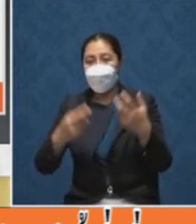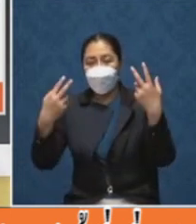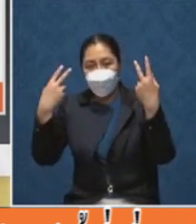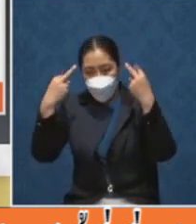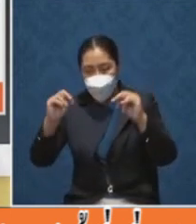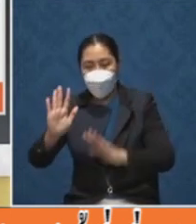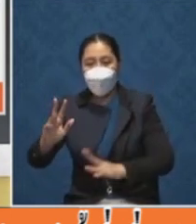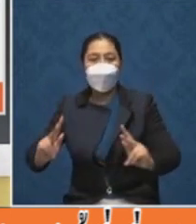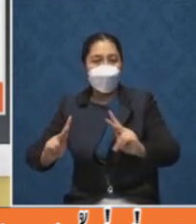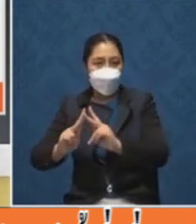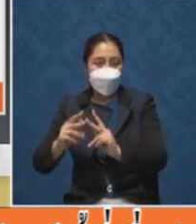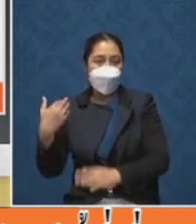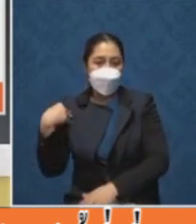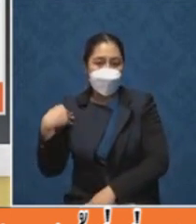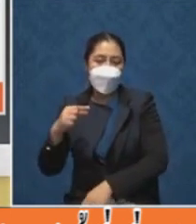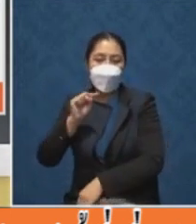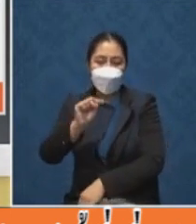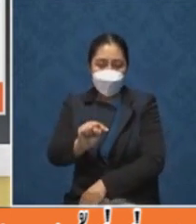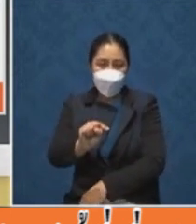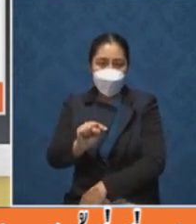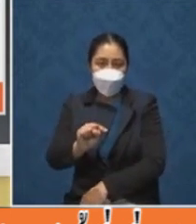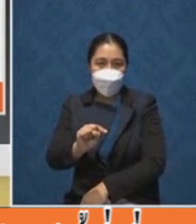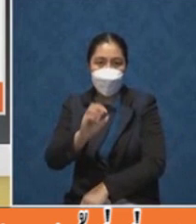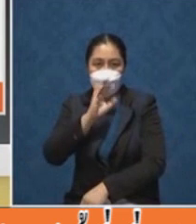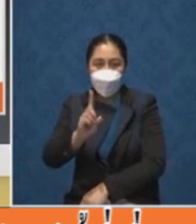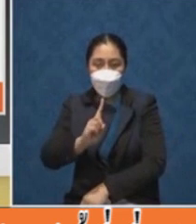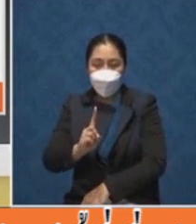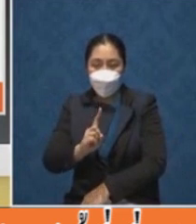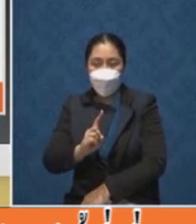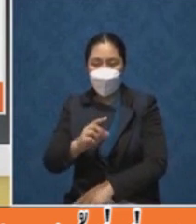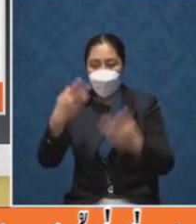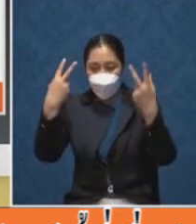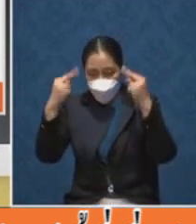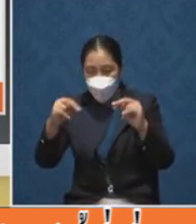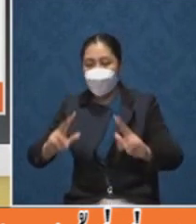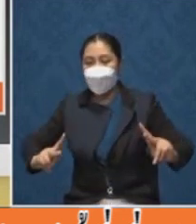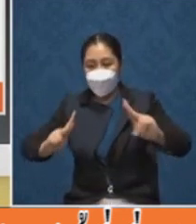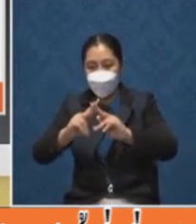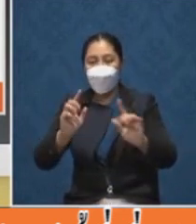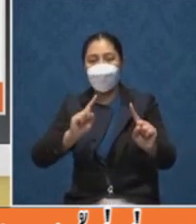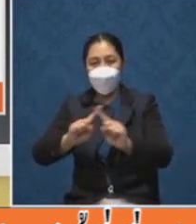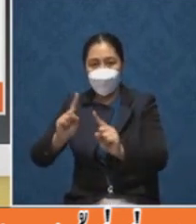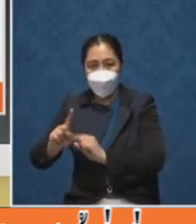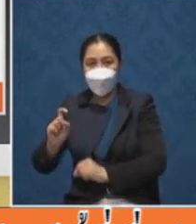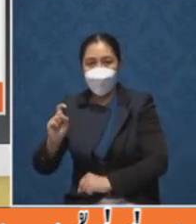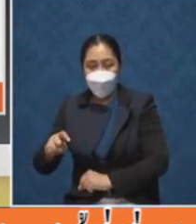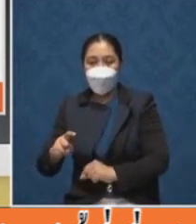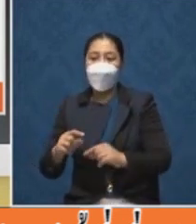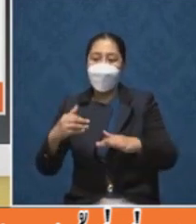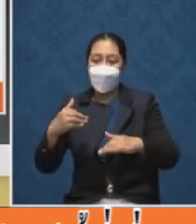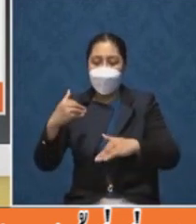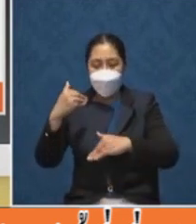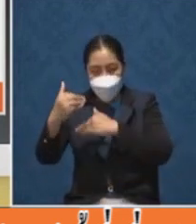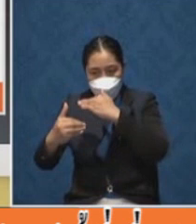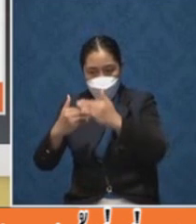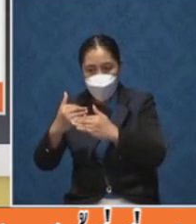งหนึ่งมีคำสั่งของนายกรัฐมนตรีที่กำหนดให้รัฐมนตรีแต่ละคนเนี่ยได้ไปขับเคลื่อนงานของโครงการเส